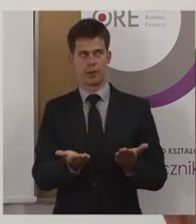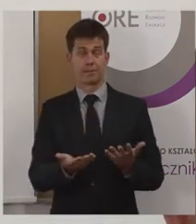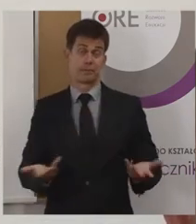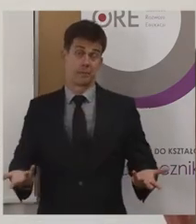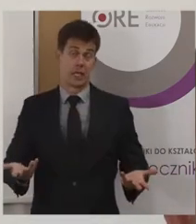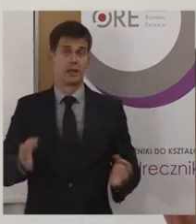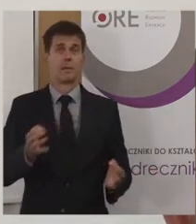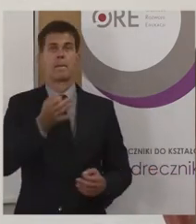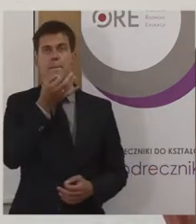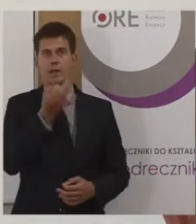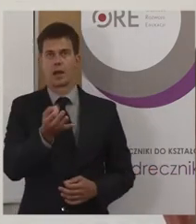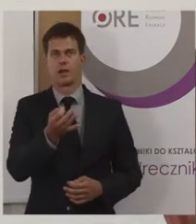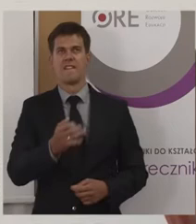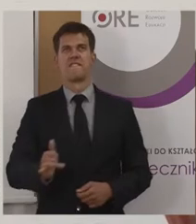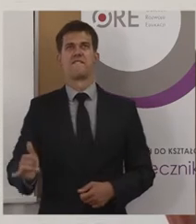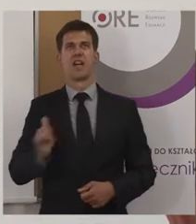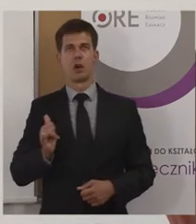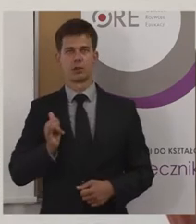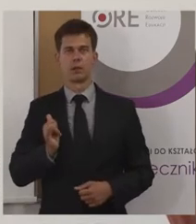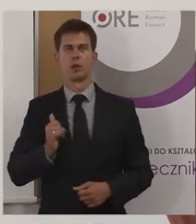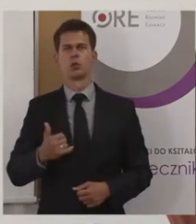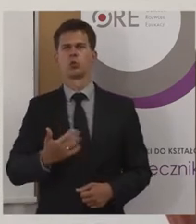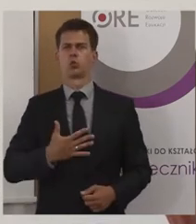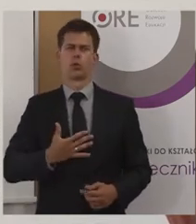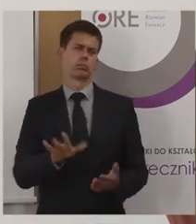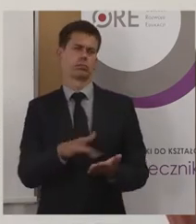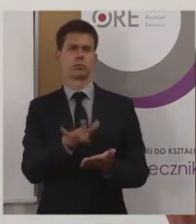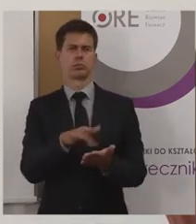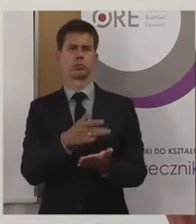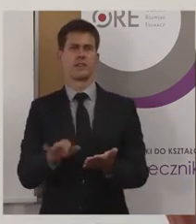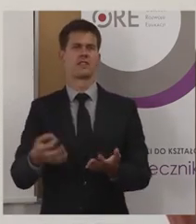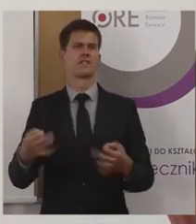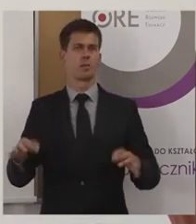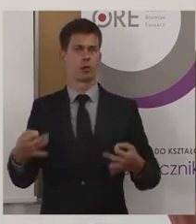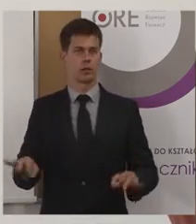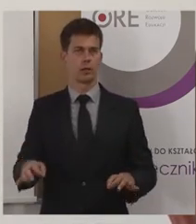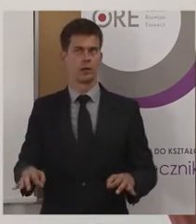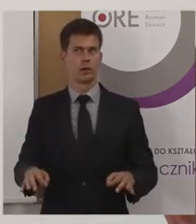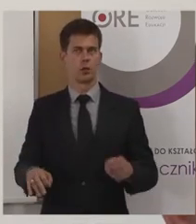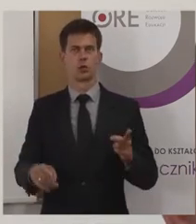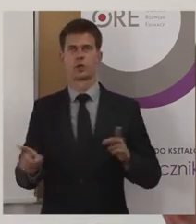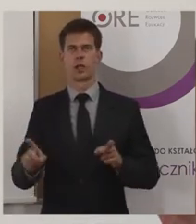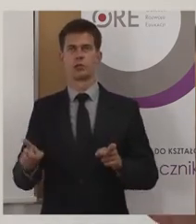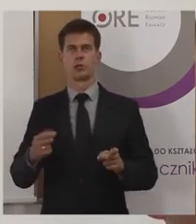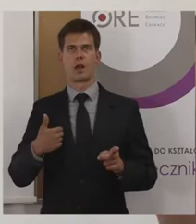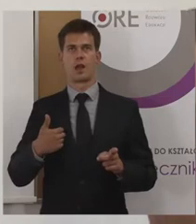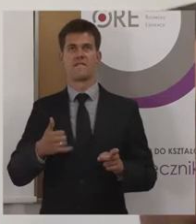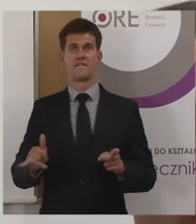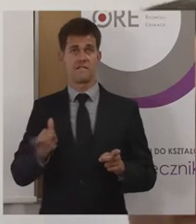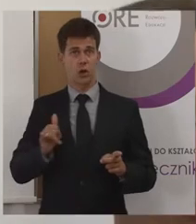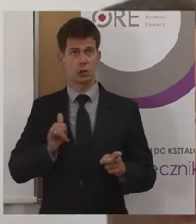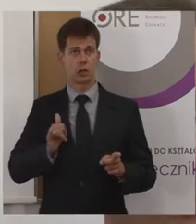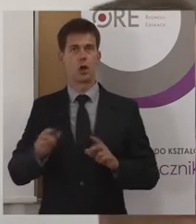korzystanie wygodne i intuicyjne dla wielu osób niewidomych oznacza korzystanie z Braille'a.